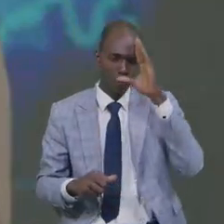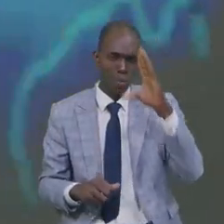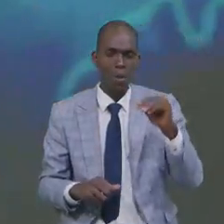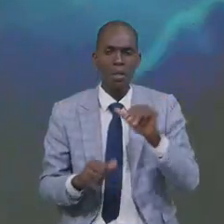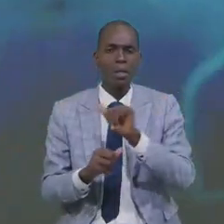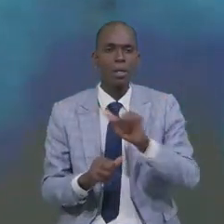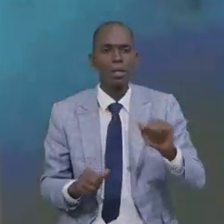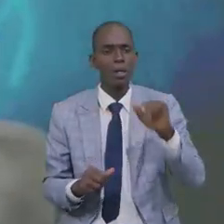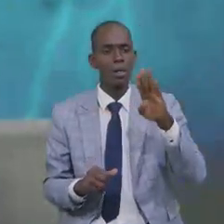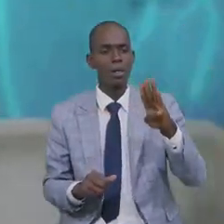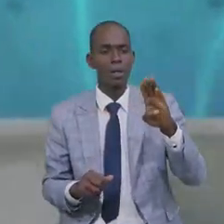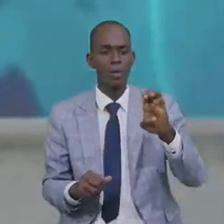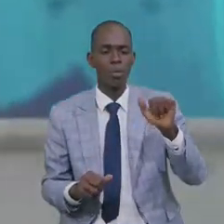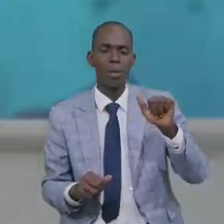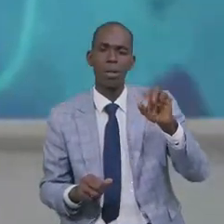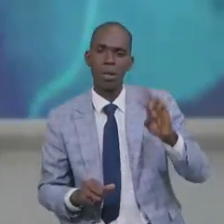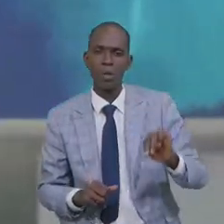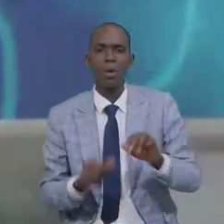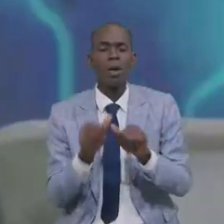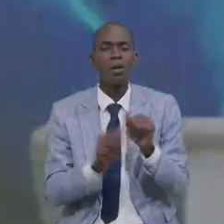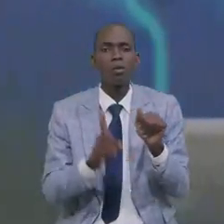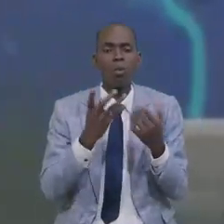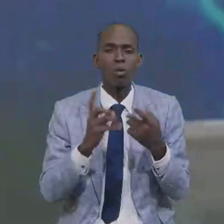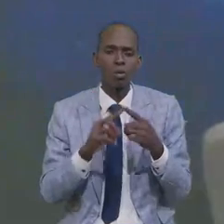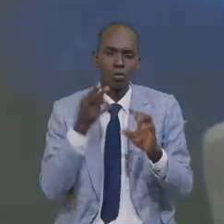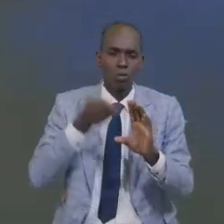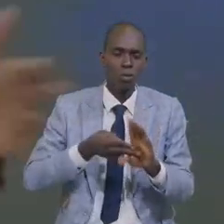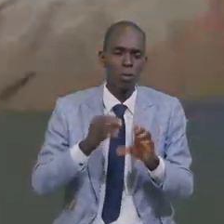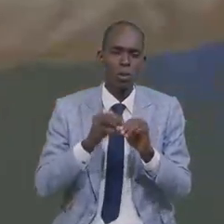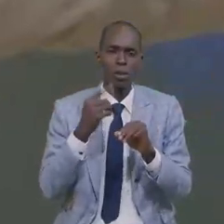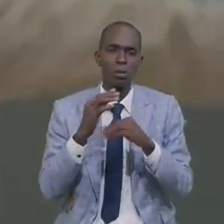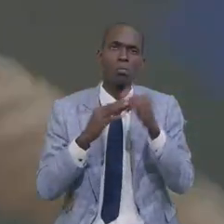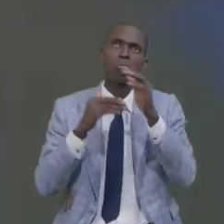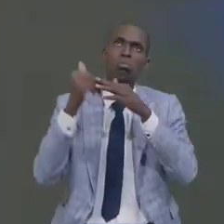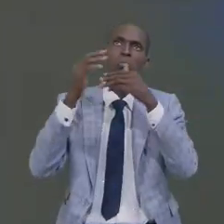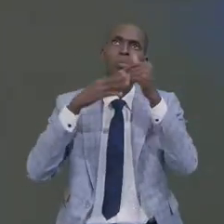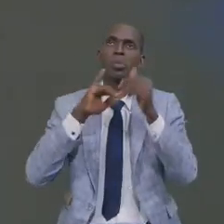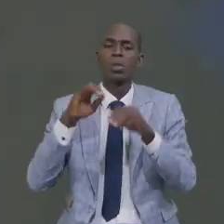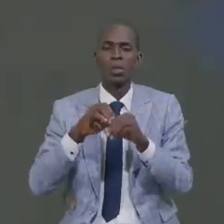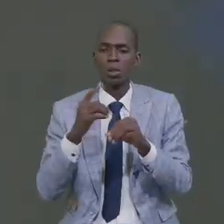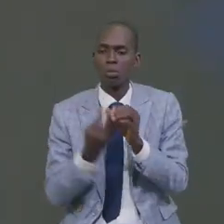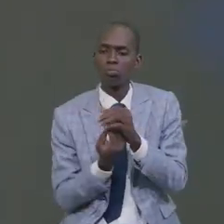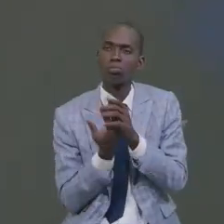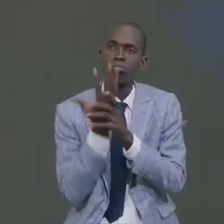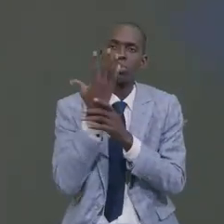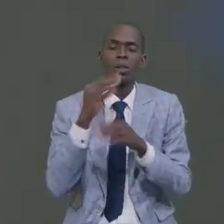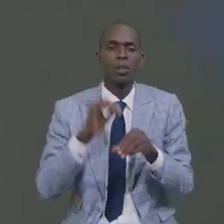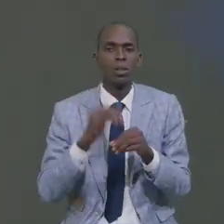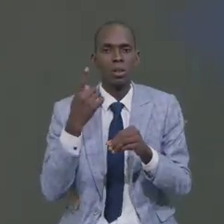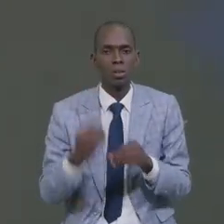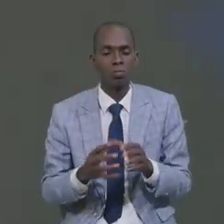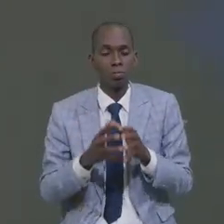lieu d'habitation. Chacun devait être impliqué dans la construction, dans la croissance et dans l'expansion